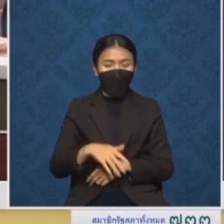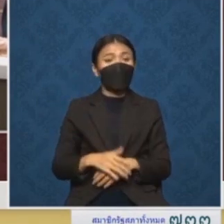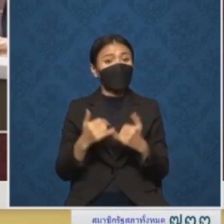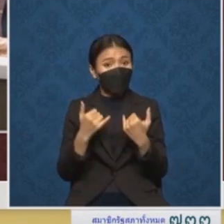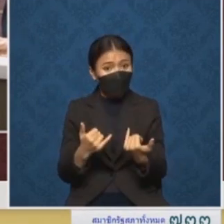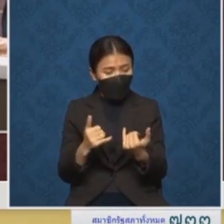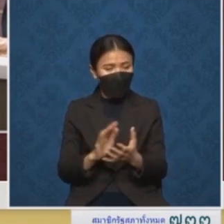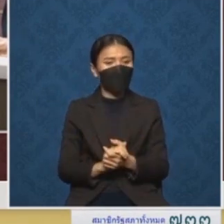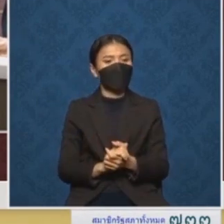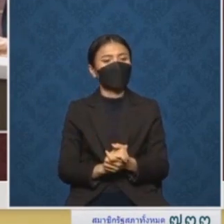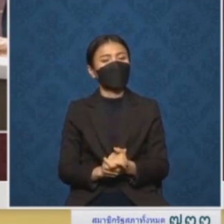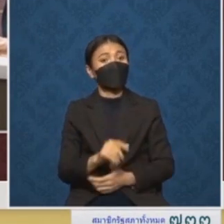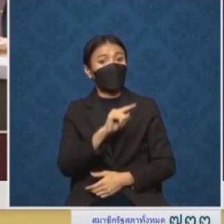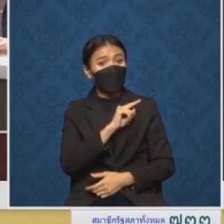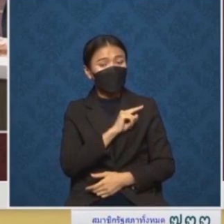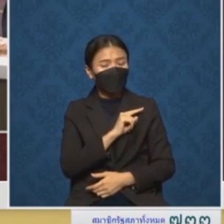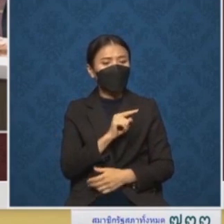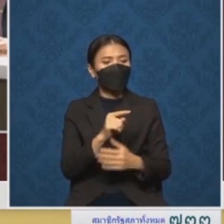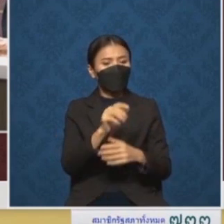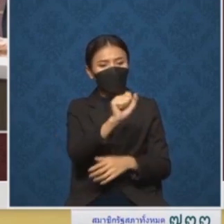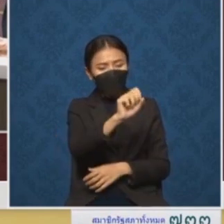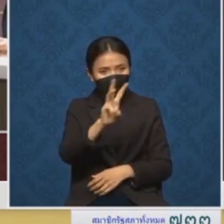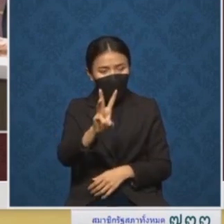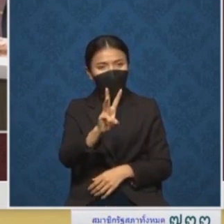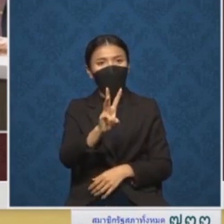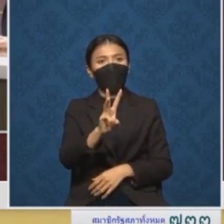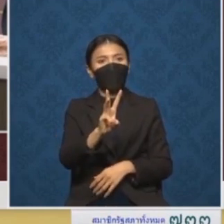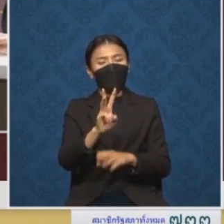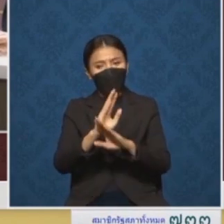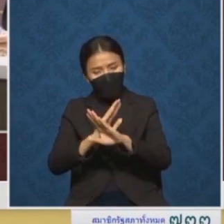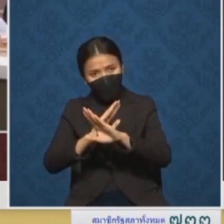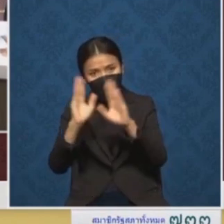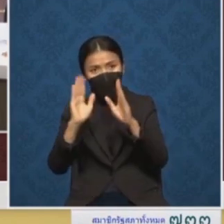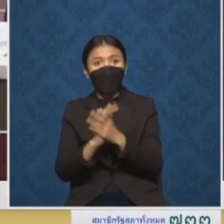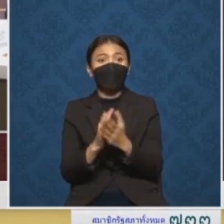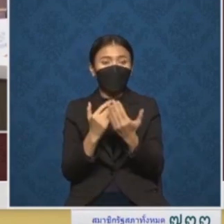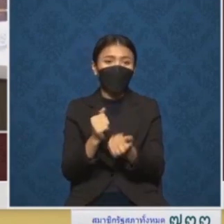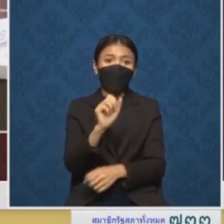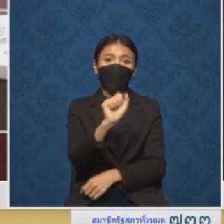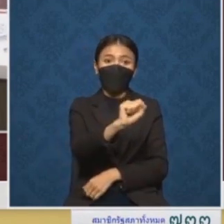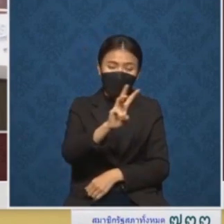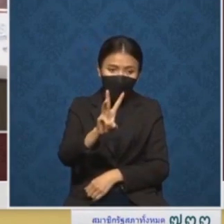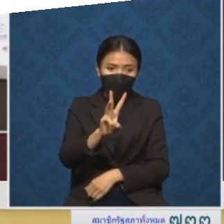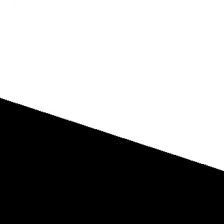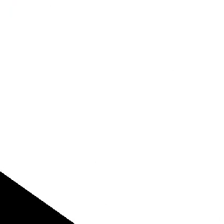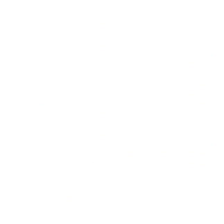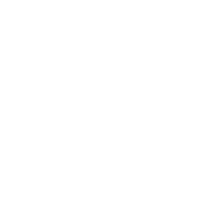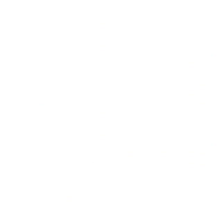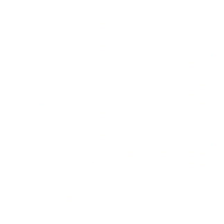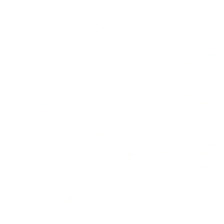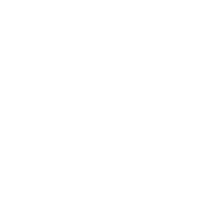ที่ท่านสมาชิกวุฒิสภาจะได้ร่วมกันพิจารณาและให้ความเห็นชอบในเรื่องดังกล่าว